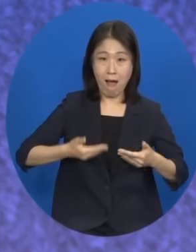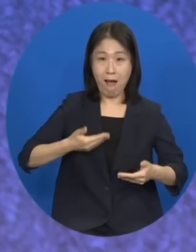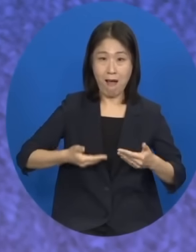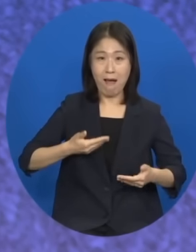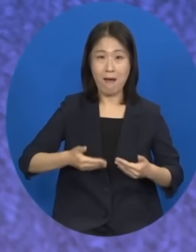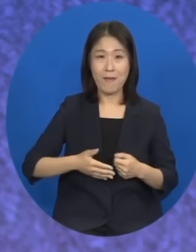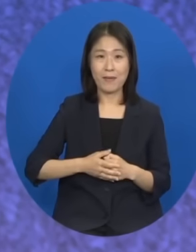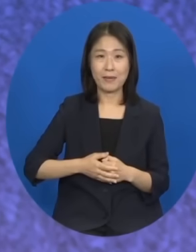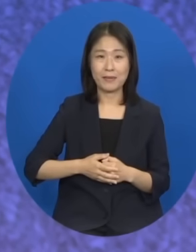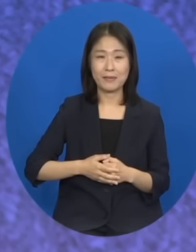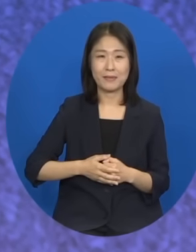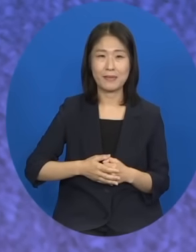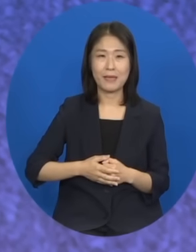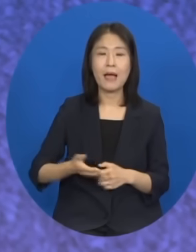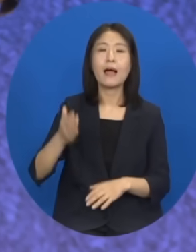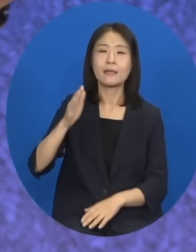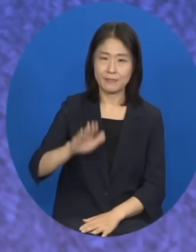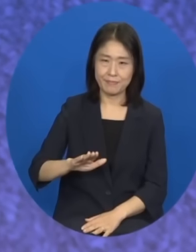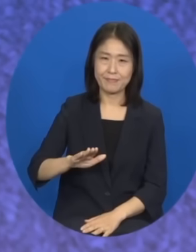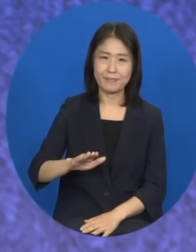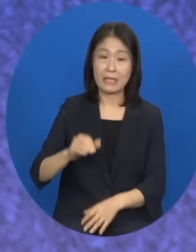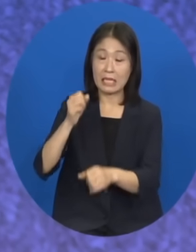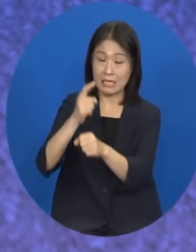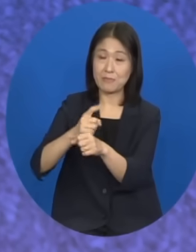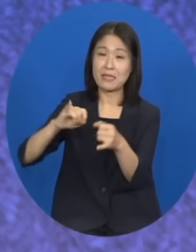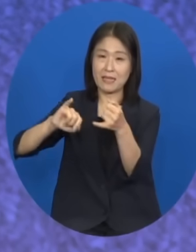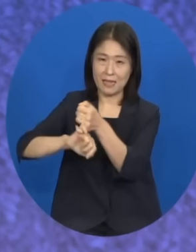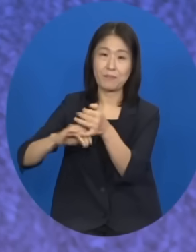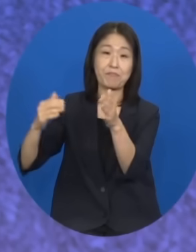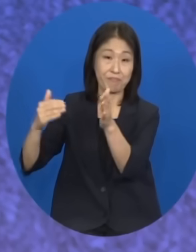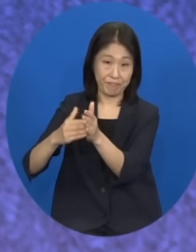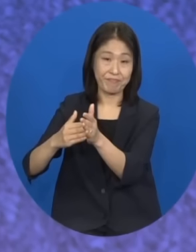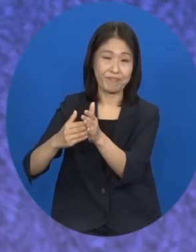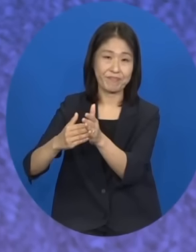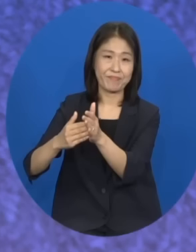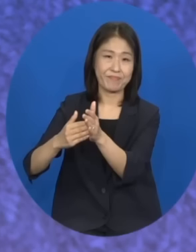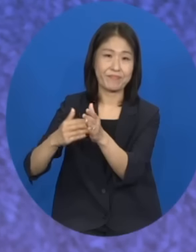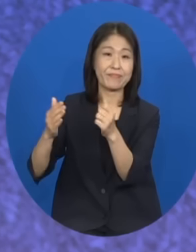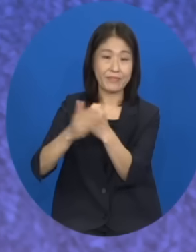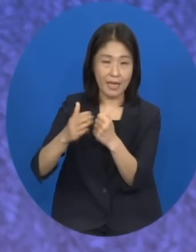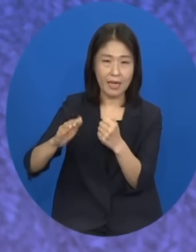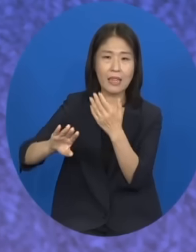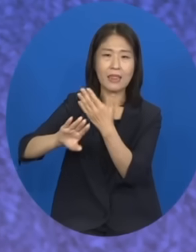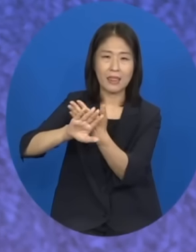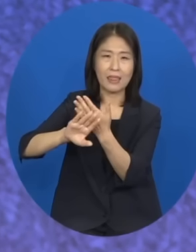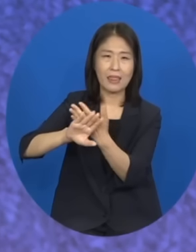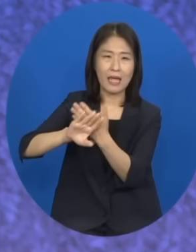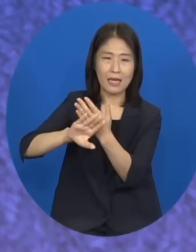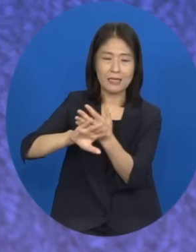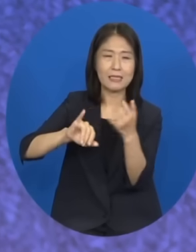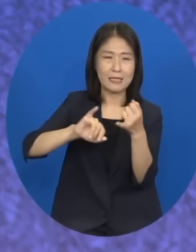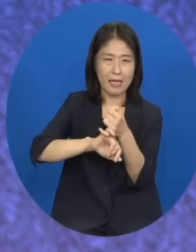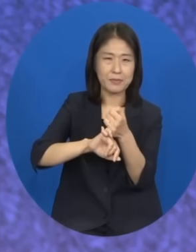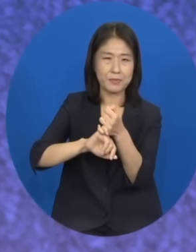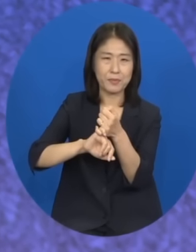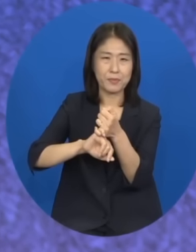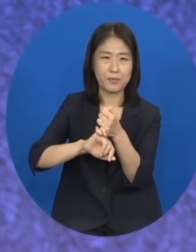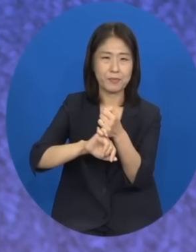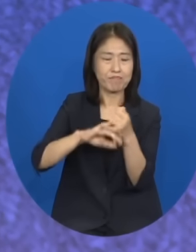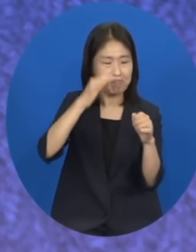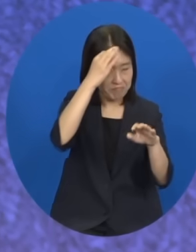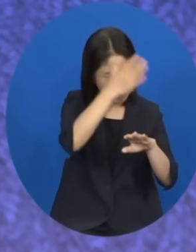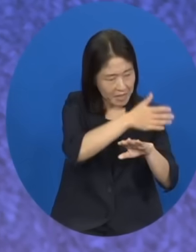거예요. 그런데 이미 약속을 했기 때문에 다른 약속들을 다 사양하고